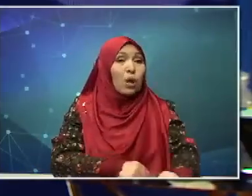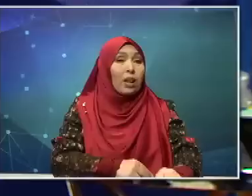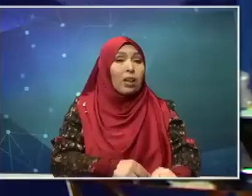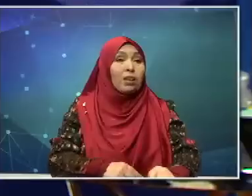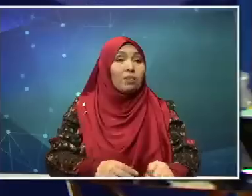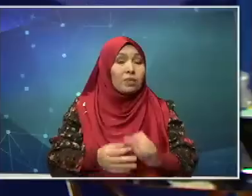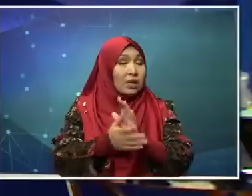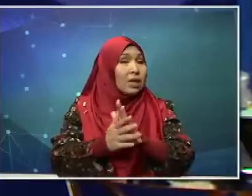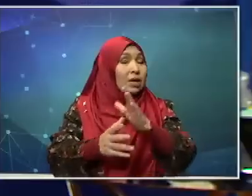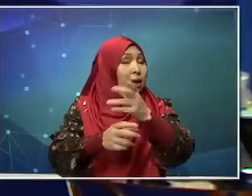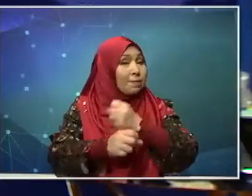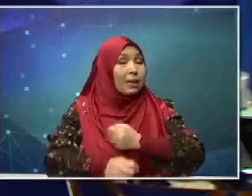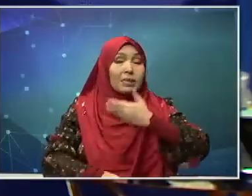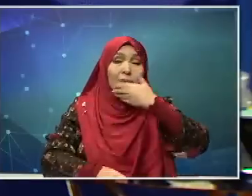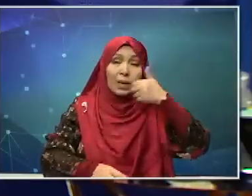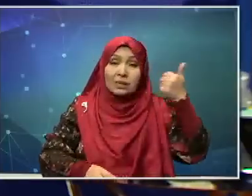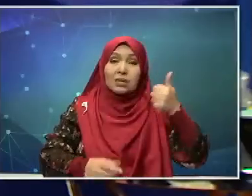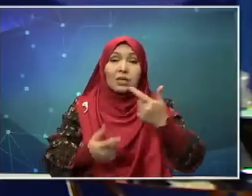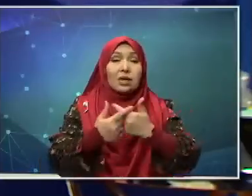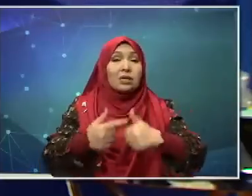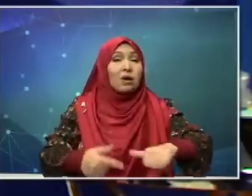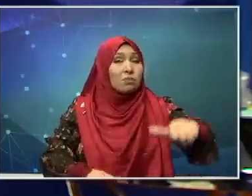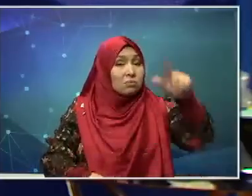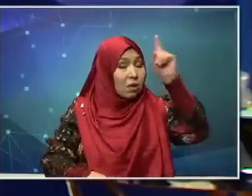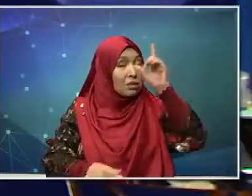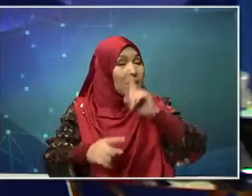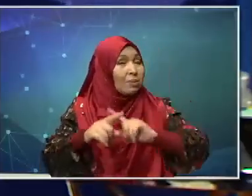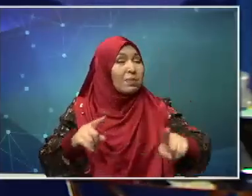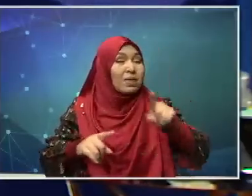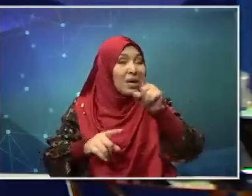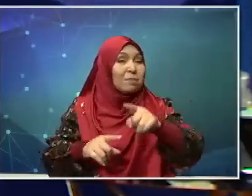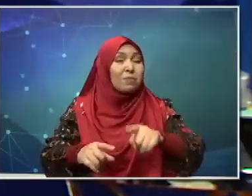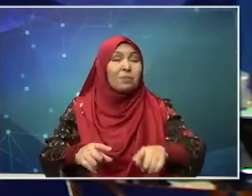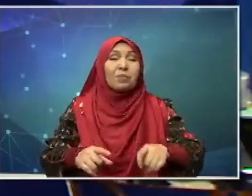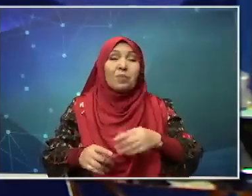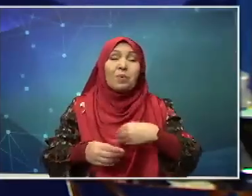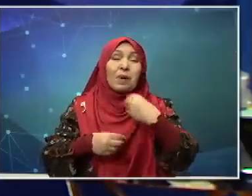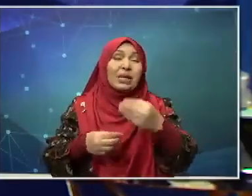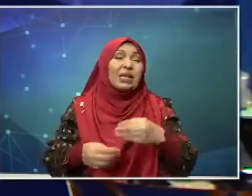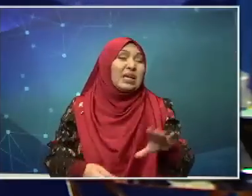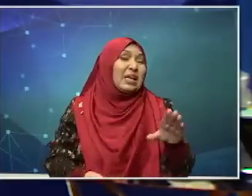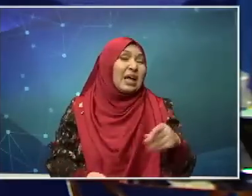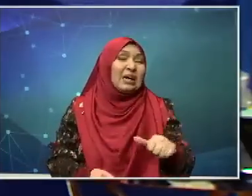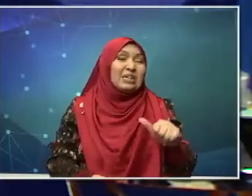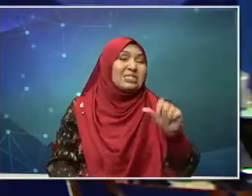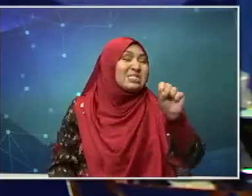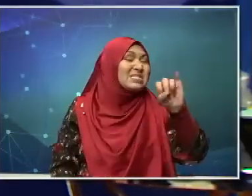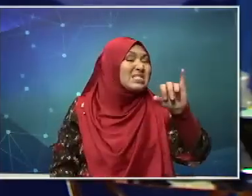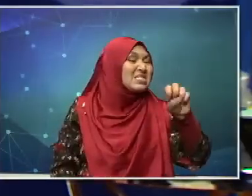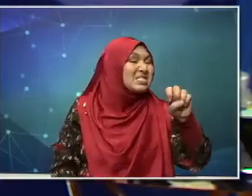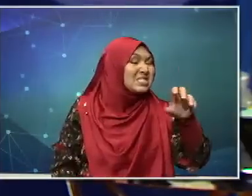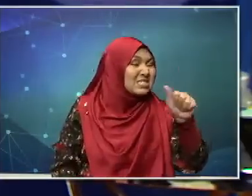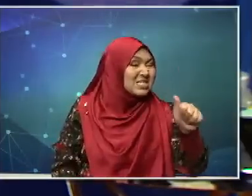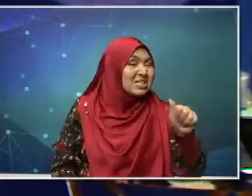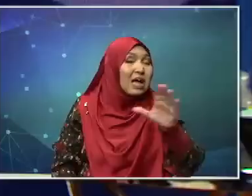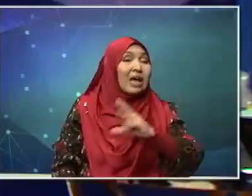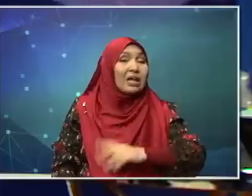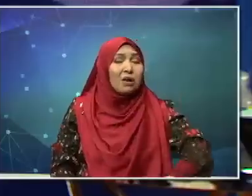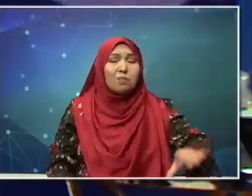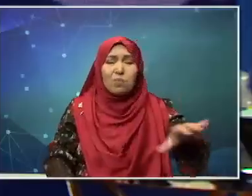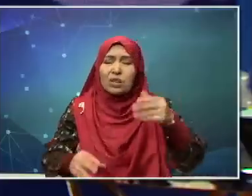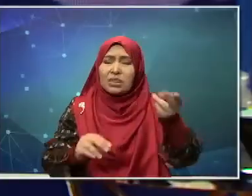dapat yang terbaik daripada Allah subhana wa taala tetapi kamu berikan yang Baki Baki malah membuat penipuan